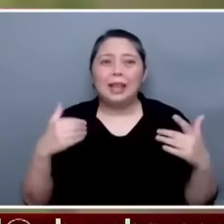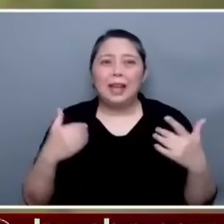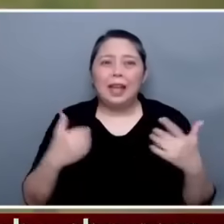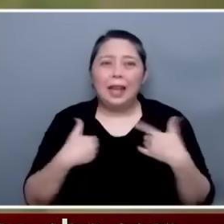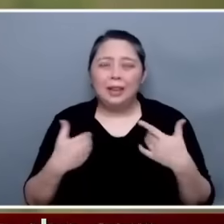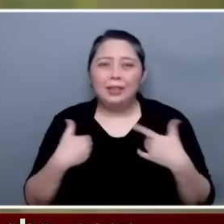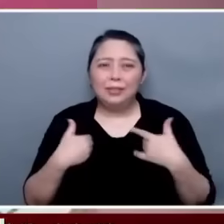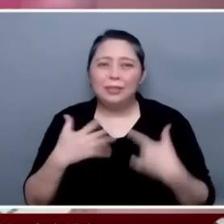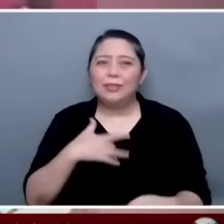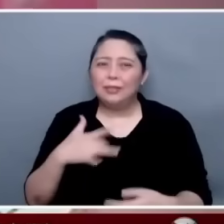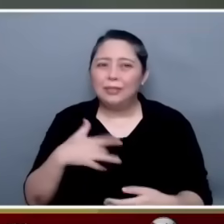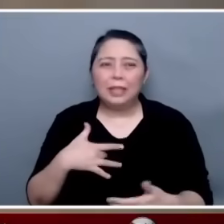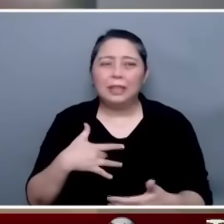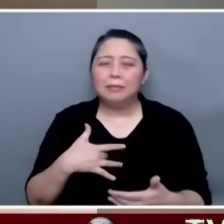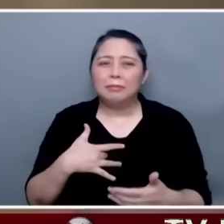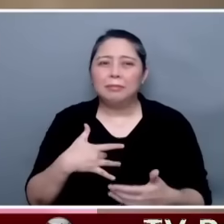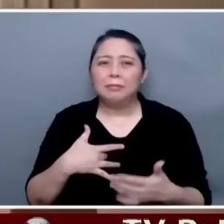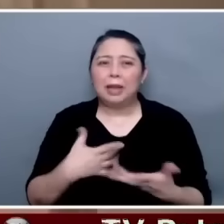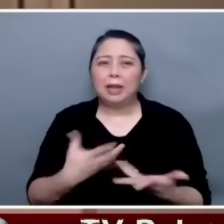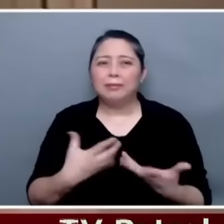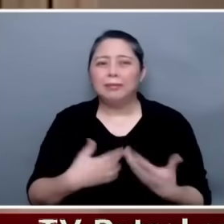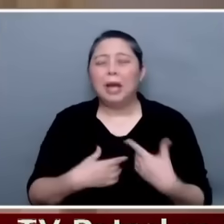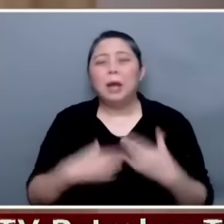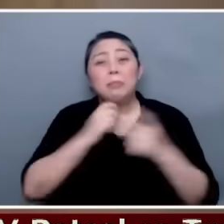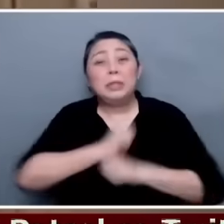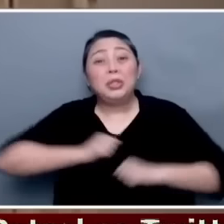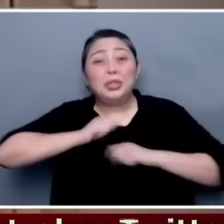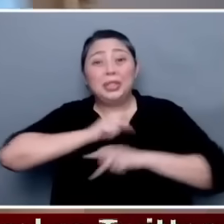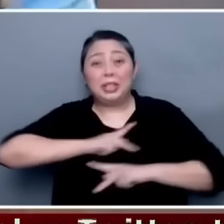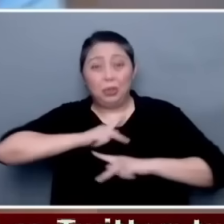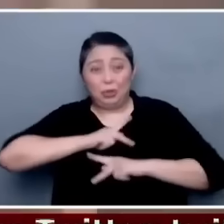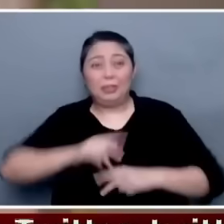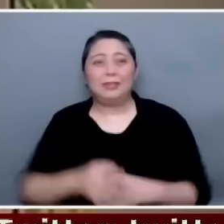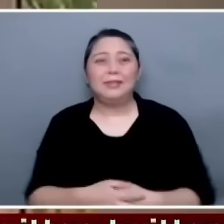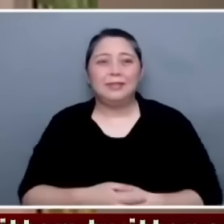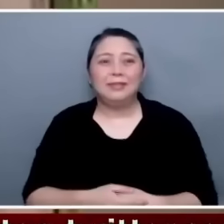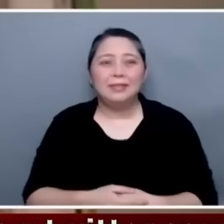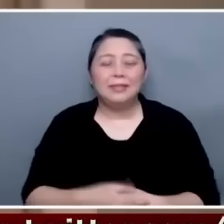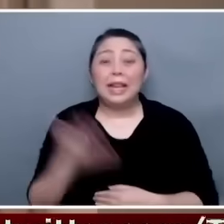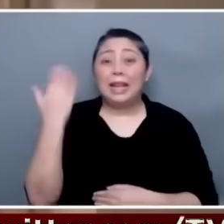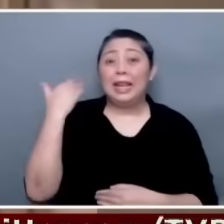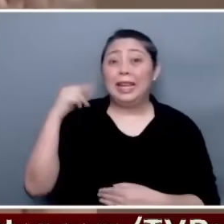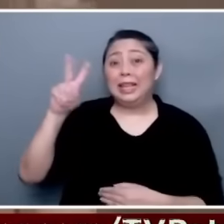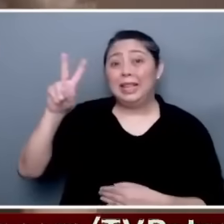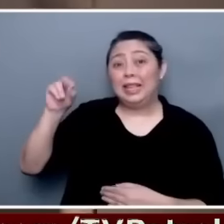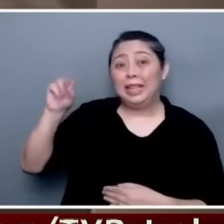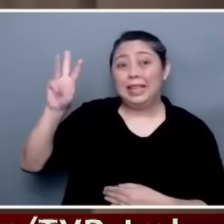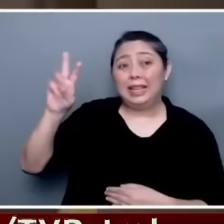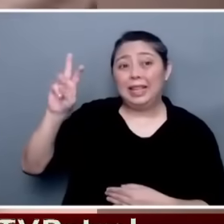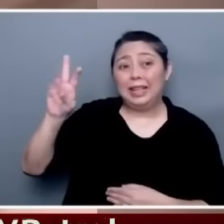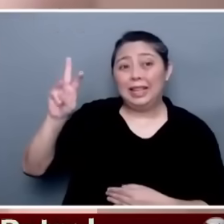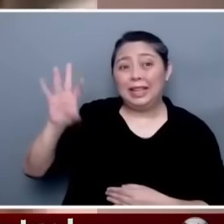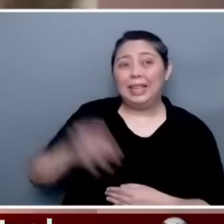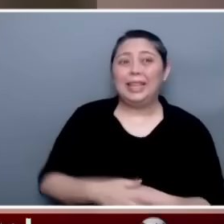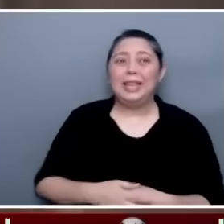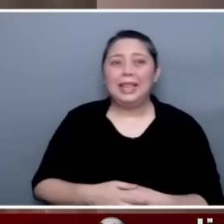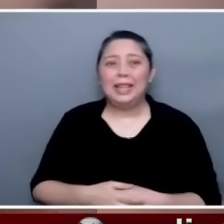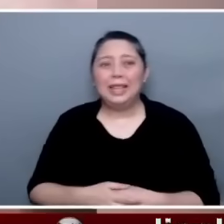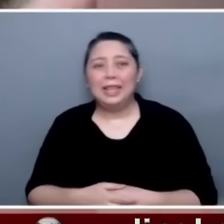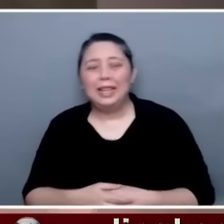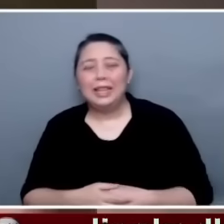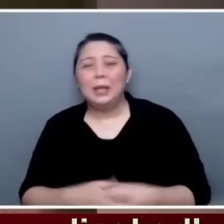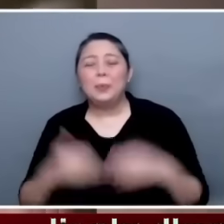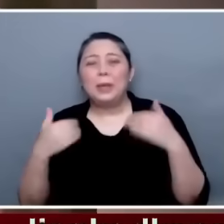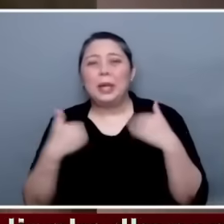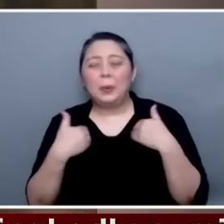po namin. Makoy! Elise! Taong 2016 nang mabuo ang tambalan ni Makoy at Elise edisyon na